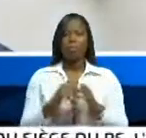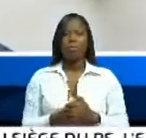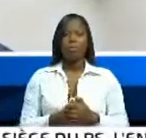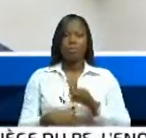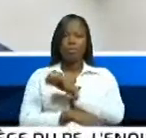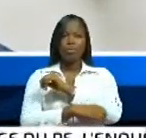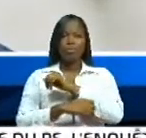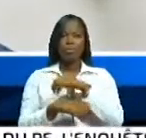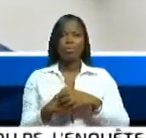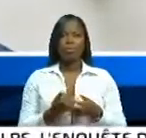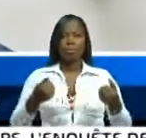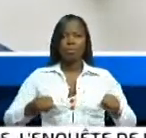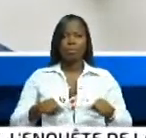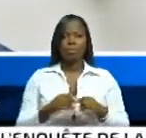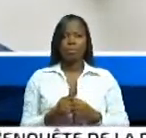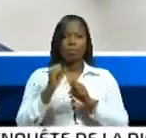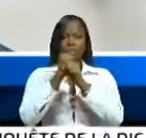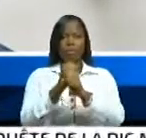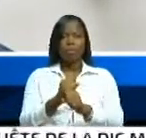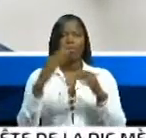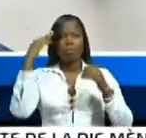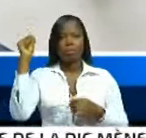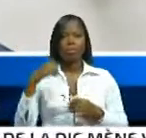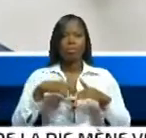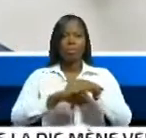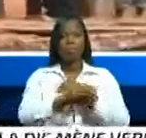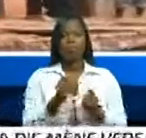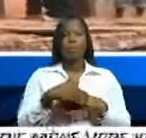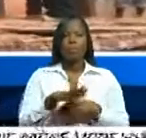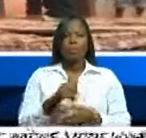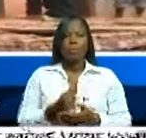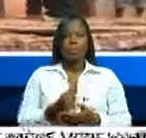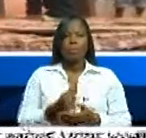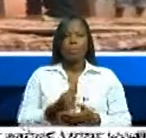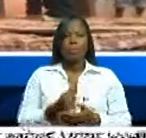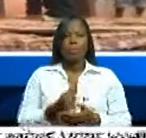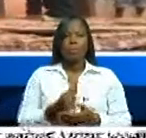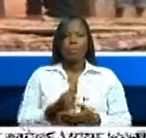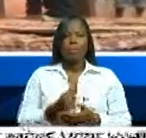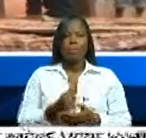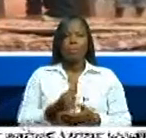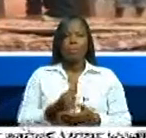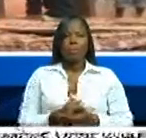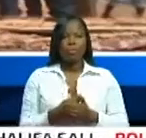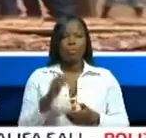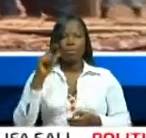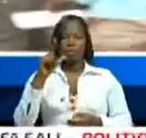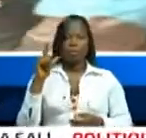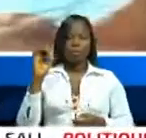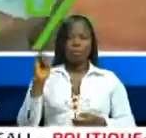les résultats ont été publiés par le ministre de l'intérieur après le dépouillement à des de la commission électorale nationale peu après la publication